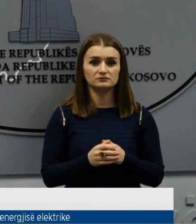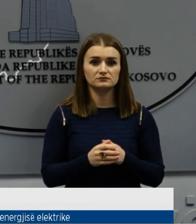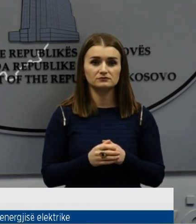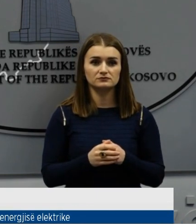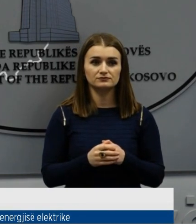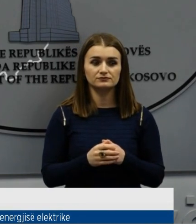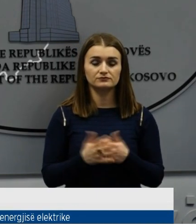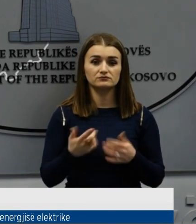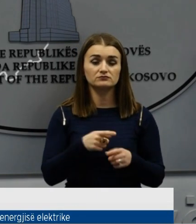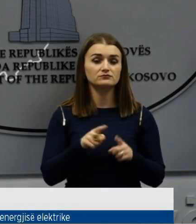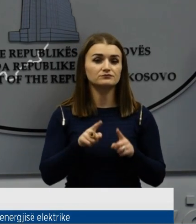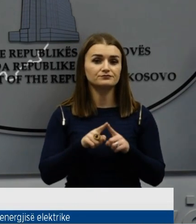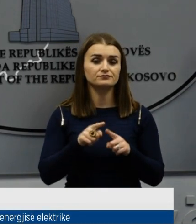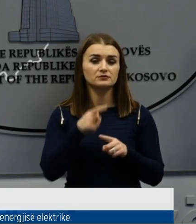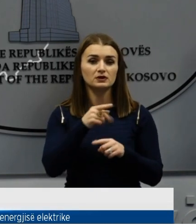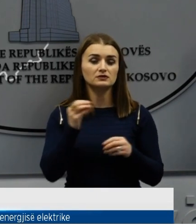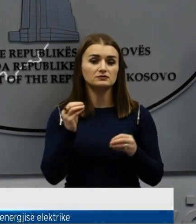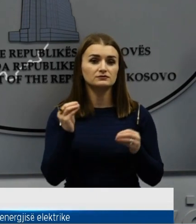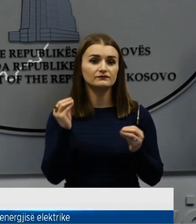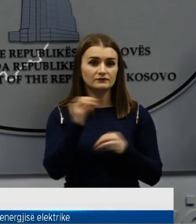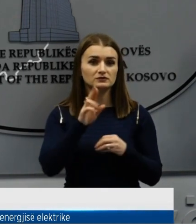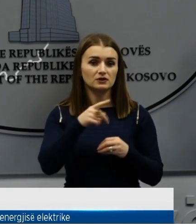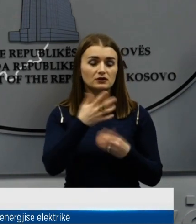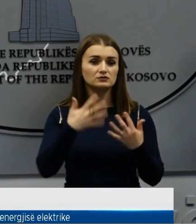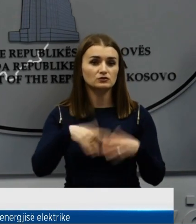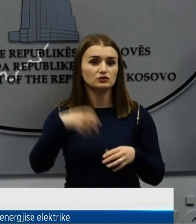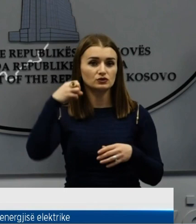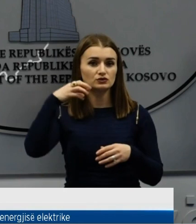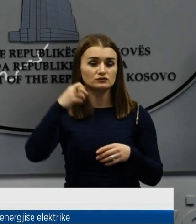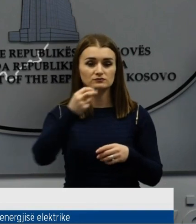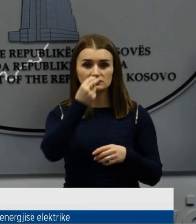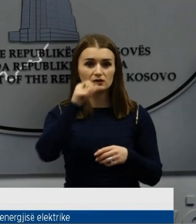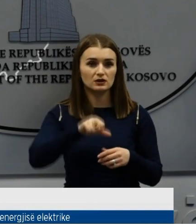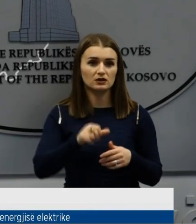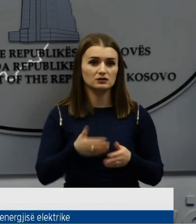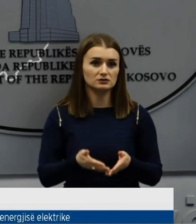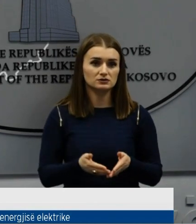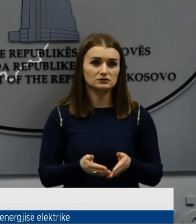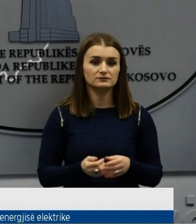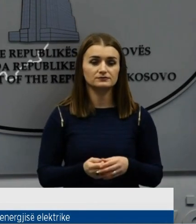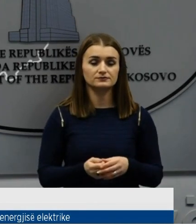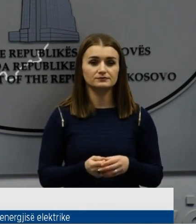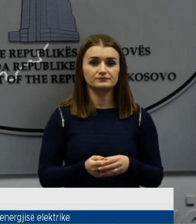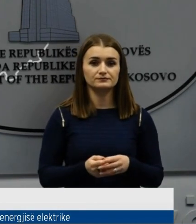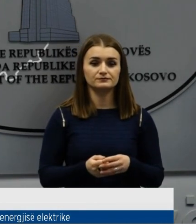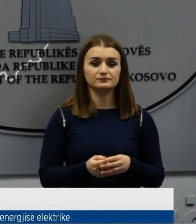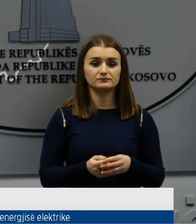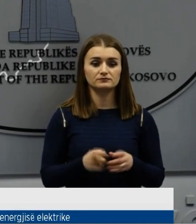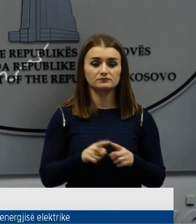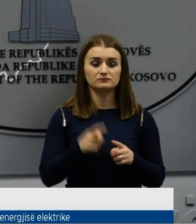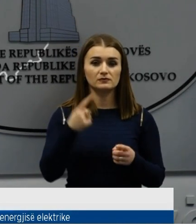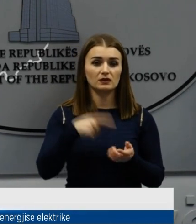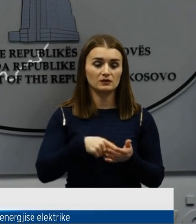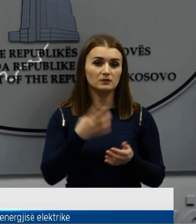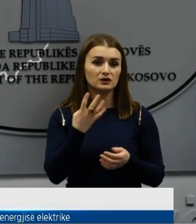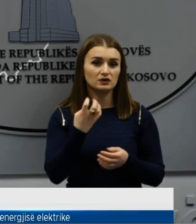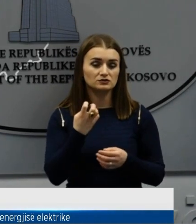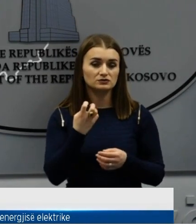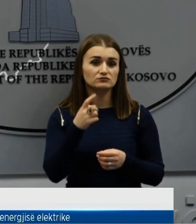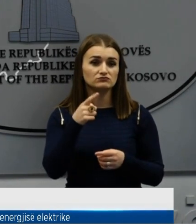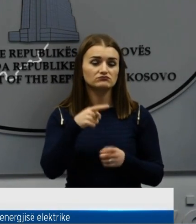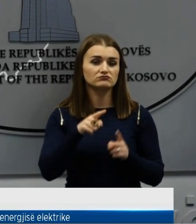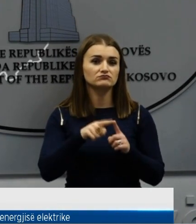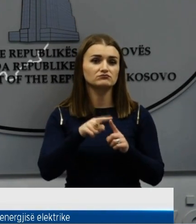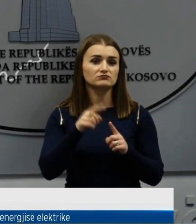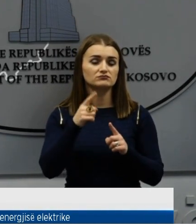varet nga prodhimi i energjisë elektrike nga gazi, çmimi ka qenë 1400% më i lartë